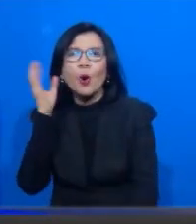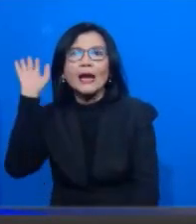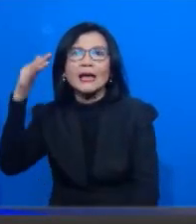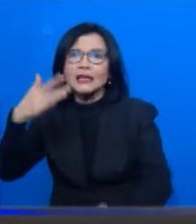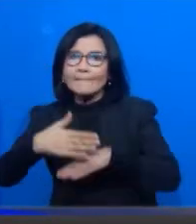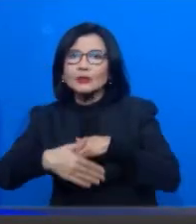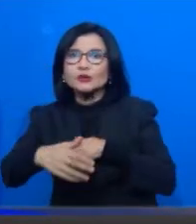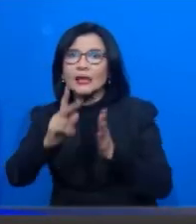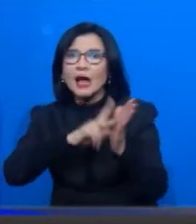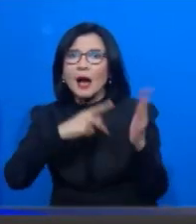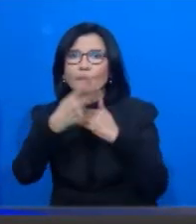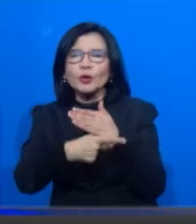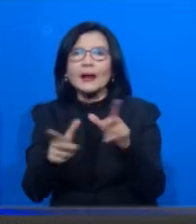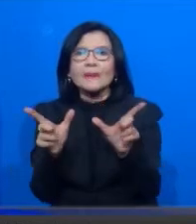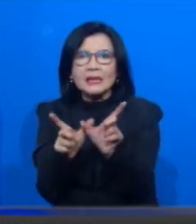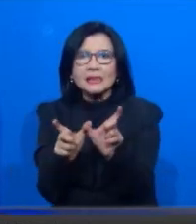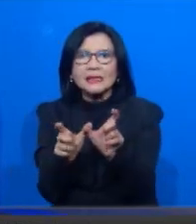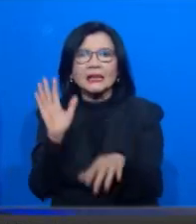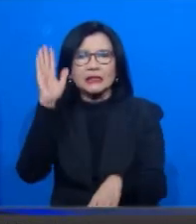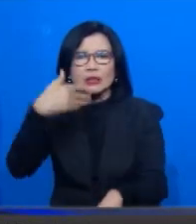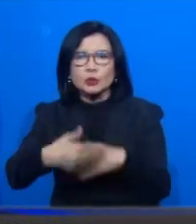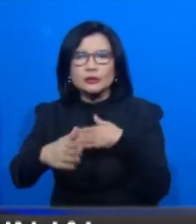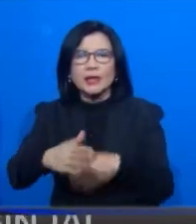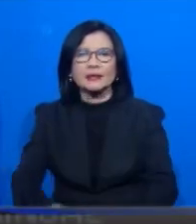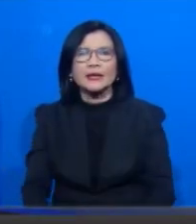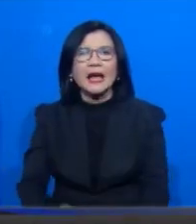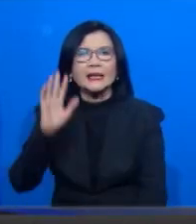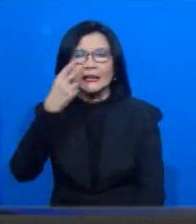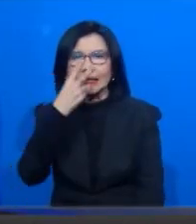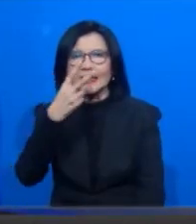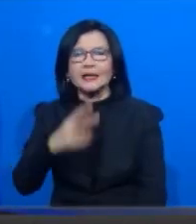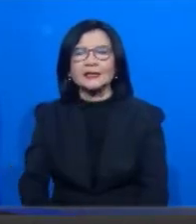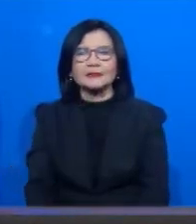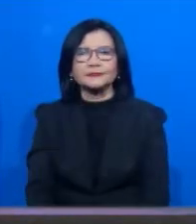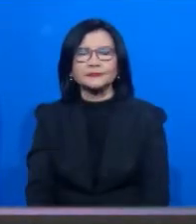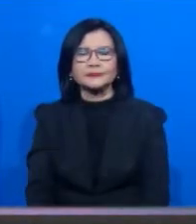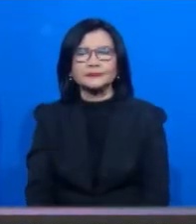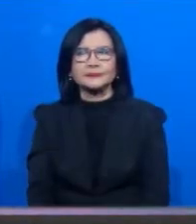meneruskan program legasi dari Joko ini? Kita simak laporan khas redaksi.